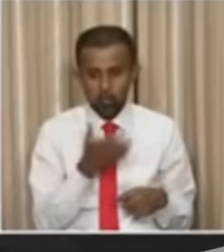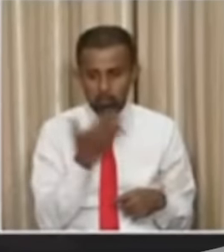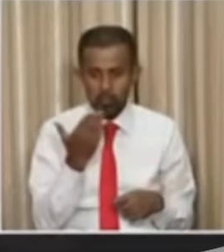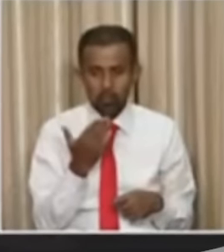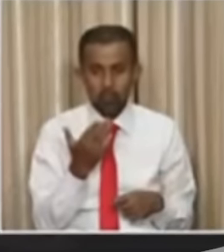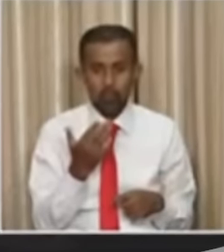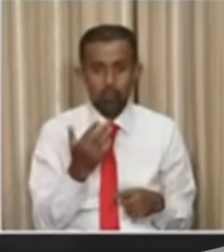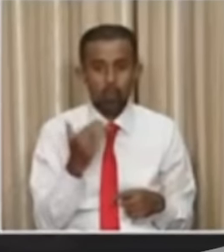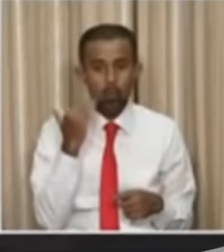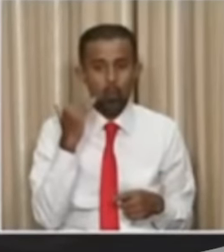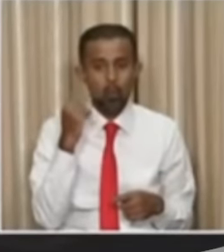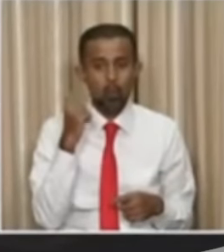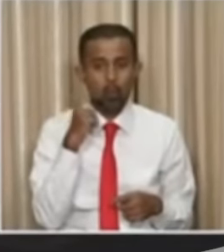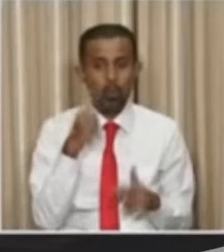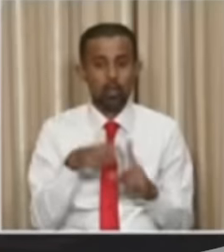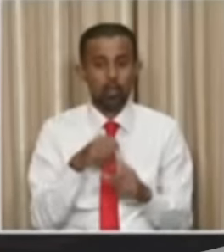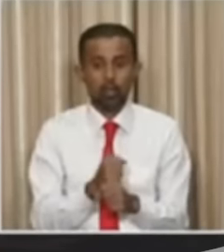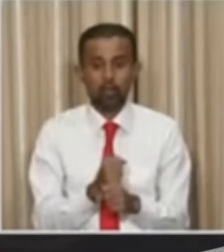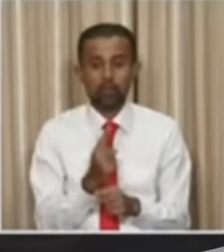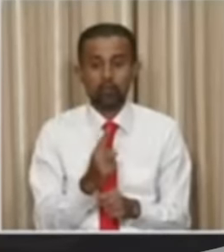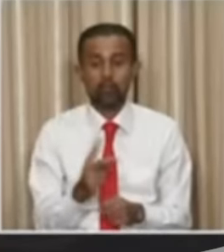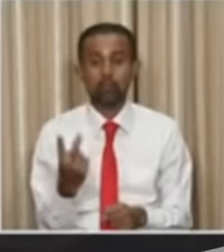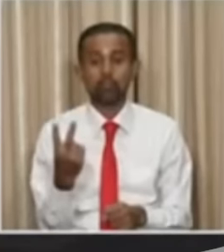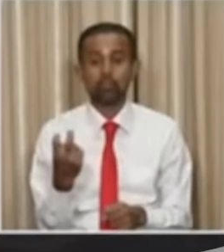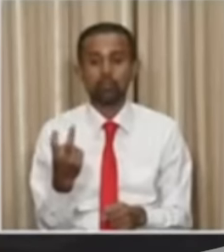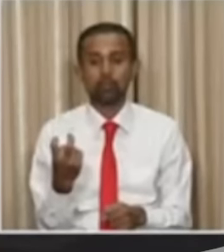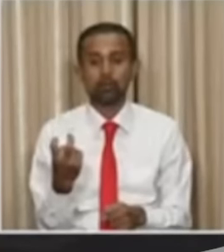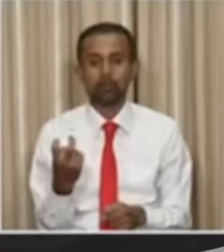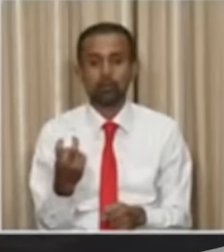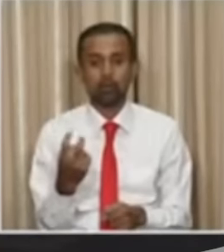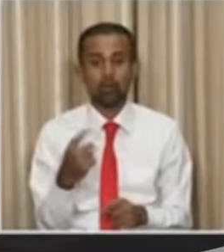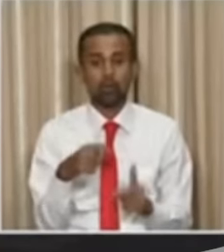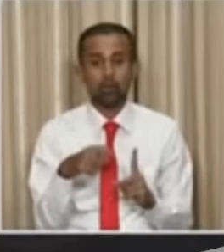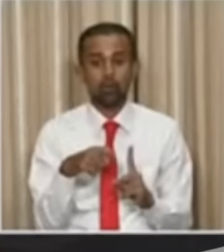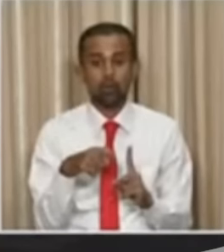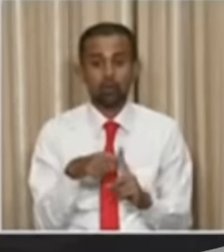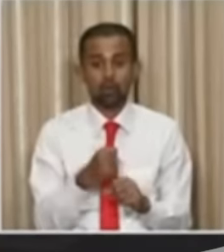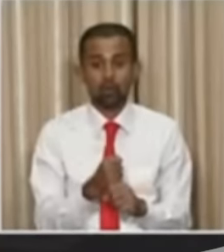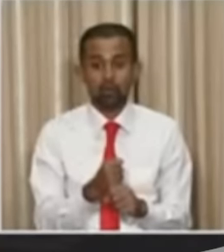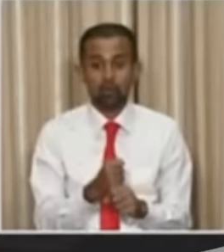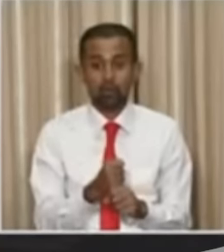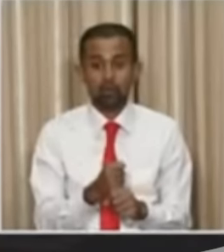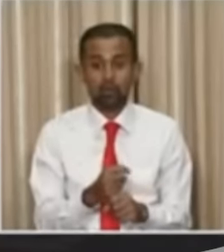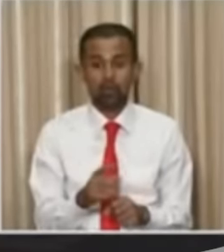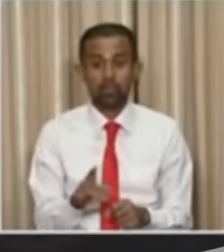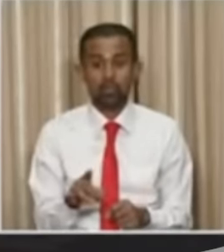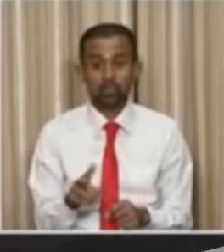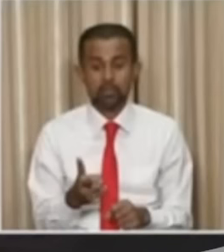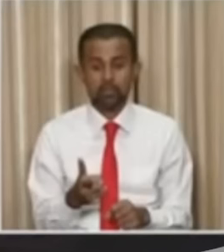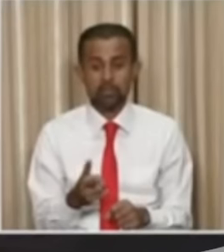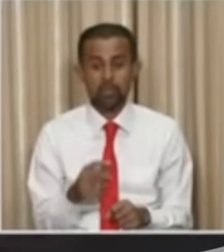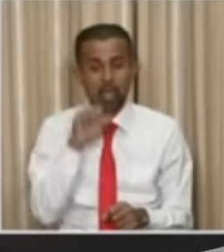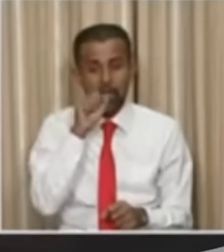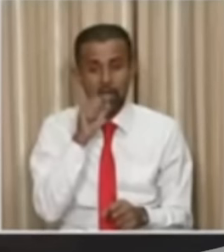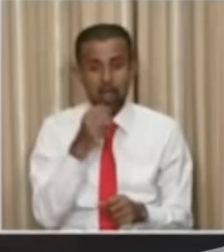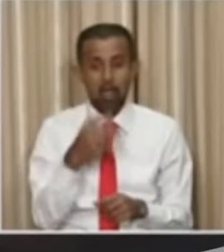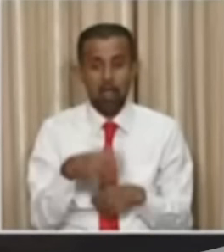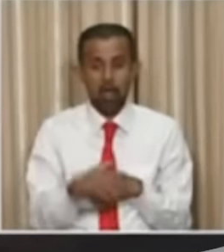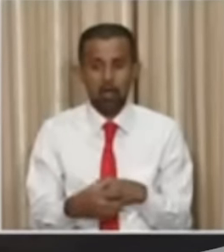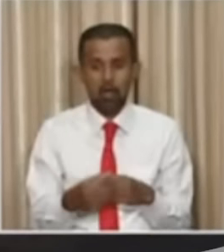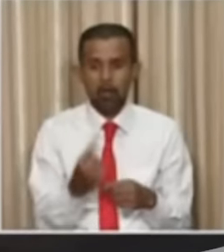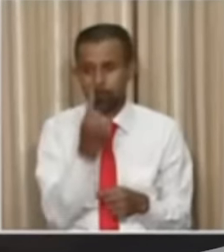මිරිස් කිලෝ එක රුපියල් 2000යි. අමිරිස් 100ක් රුපියල් 200යි. කැරට් අල ගෝවා